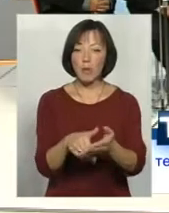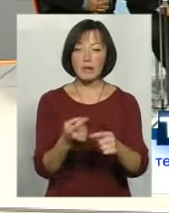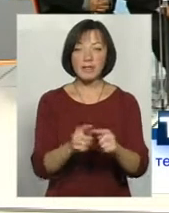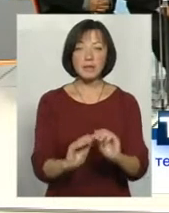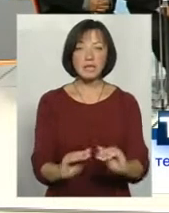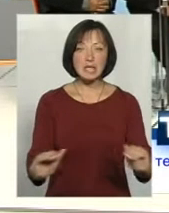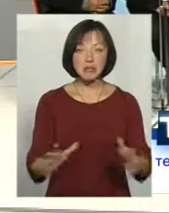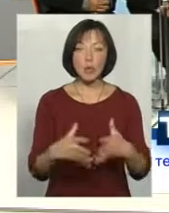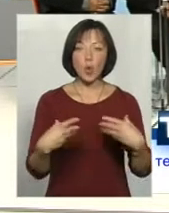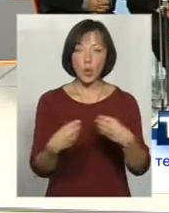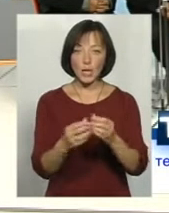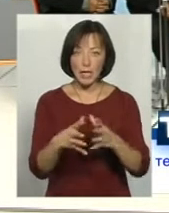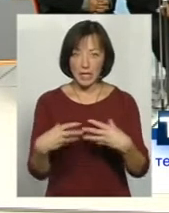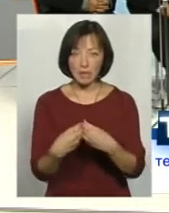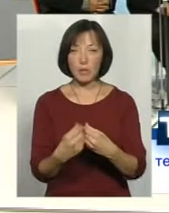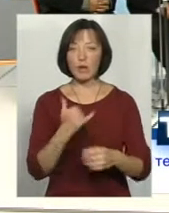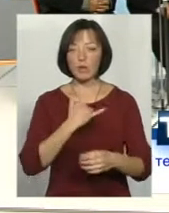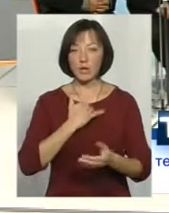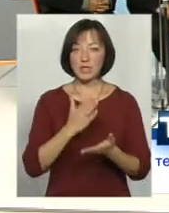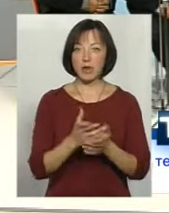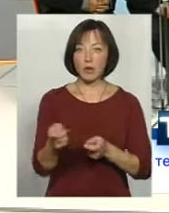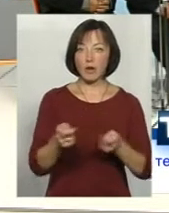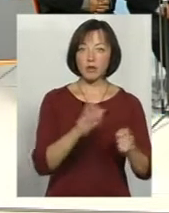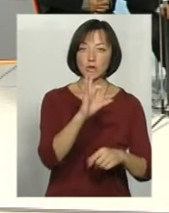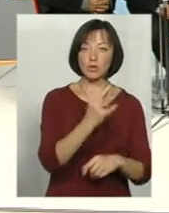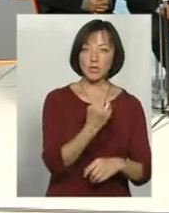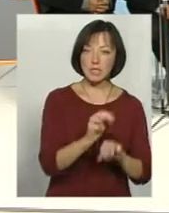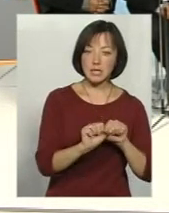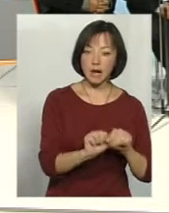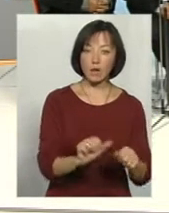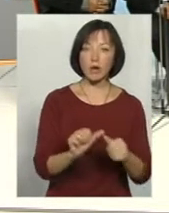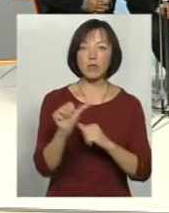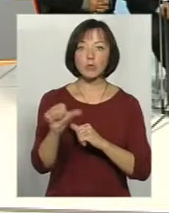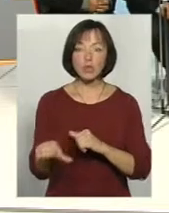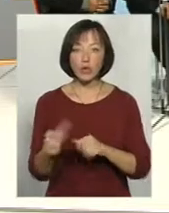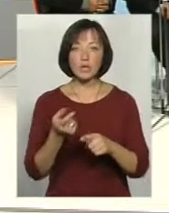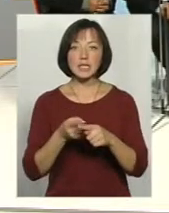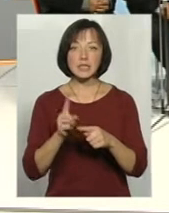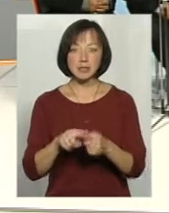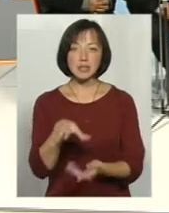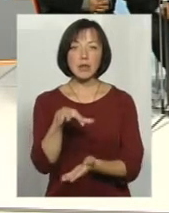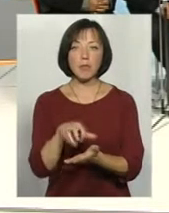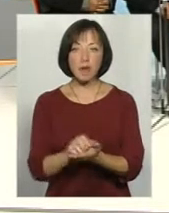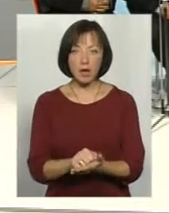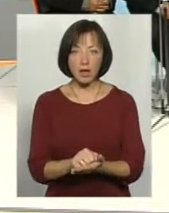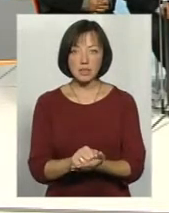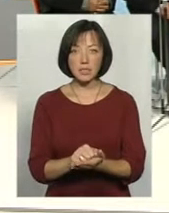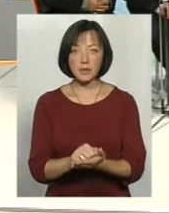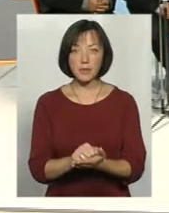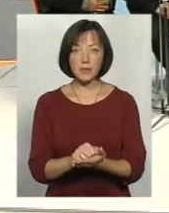тобто, окрім родинам. Окрім того, що в нас є управління соціального захисту, окрім того, що цим займається там